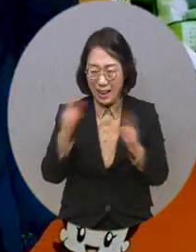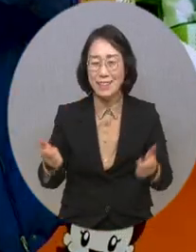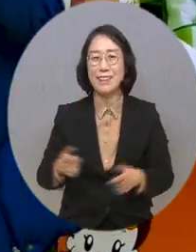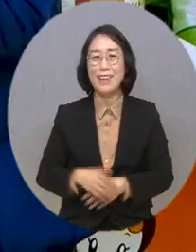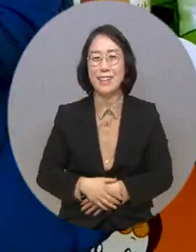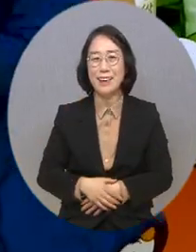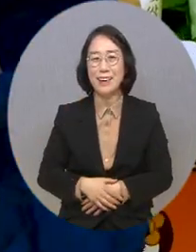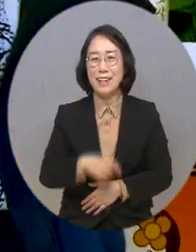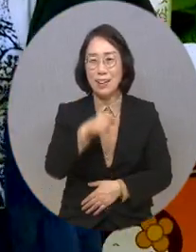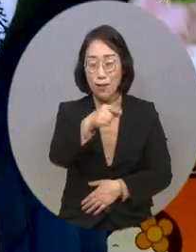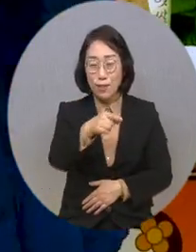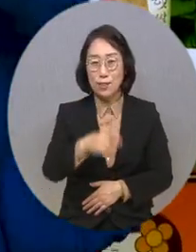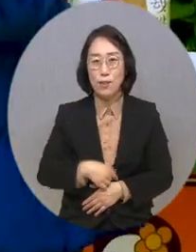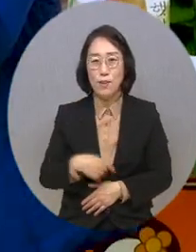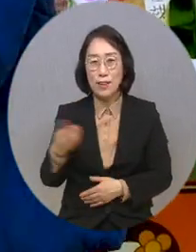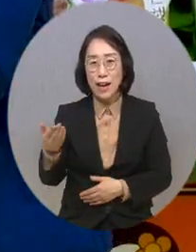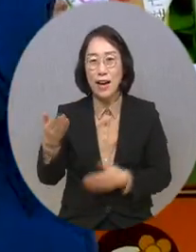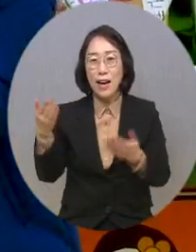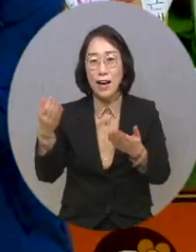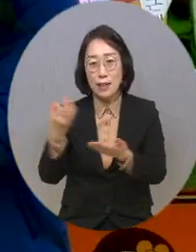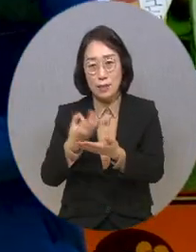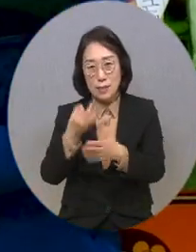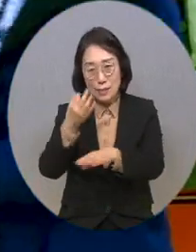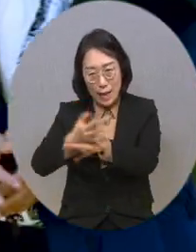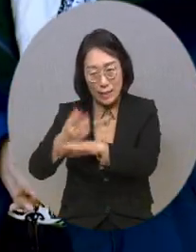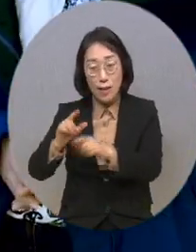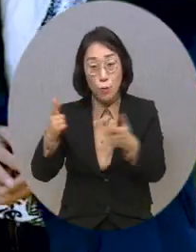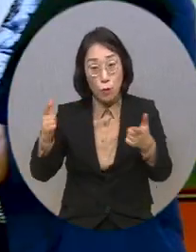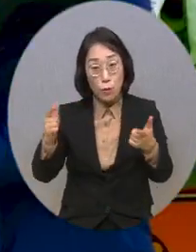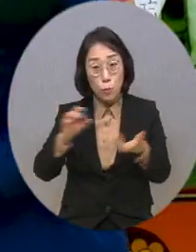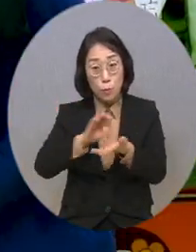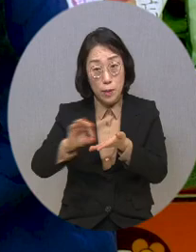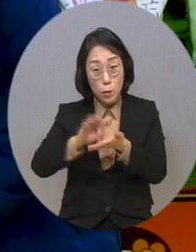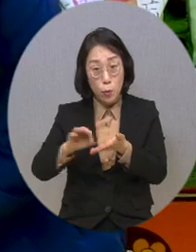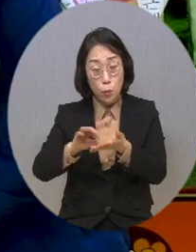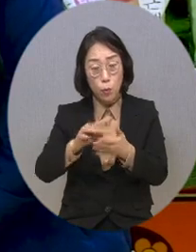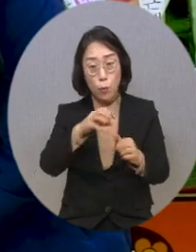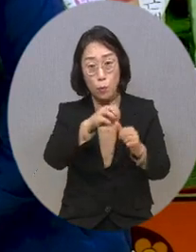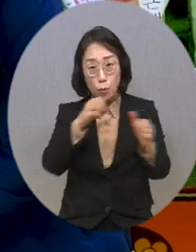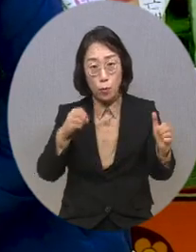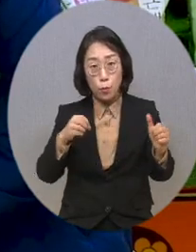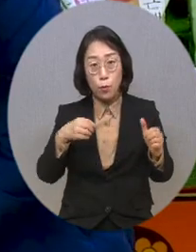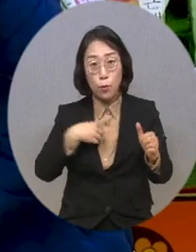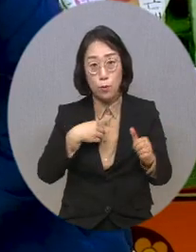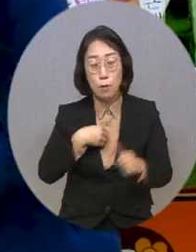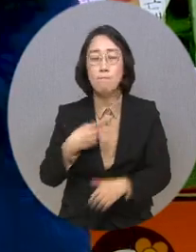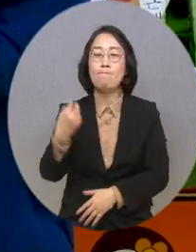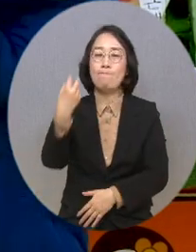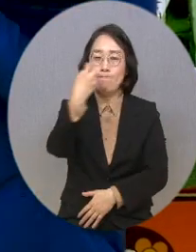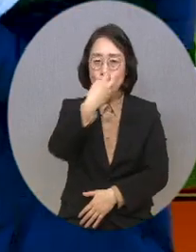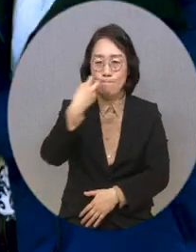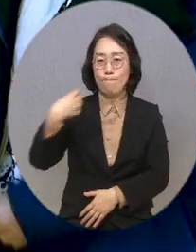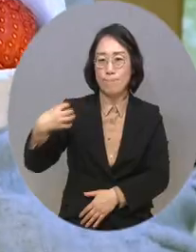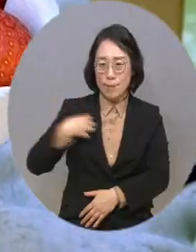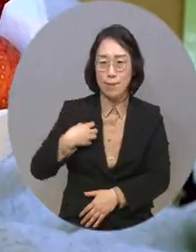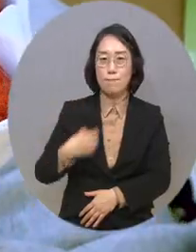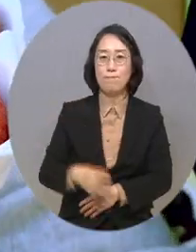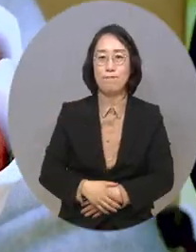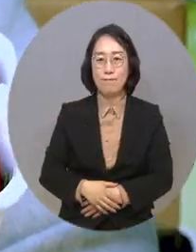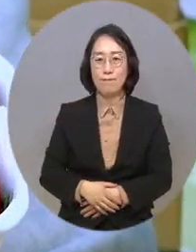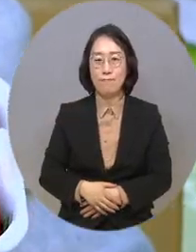거기서 살림살이 그 비용은? 제가 해요. 아이고, 그렇구나. 아, 통장 아니. 관리는? 제가요.